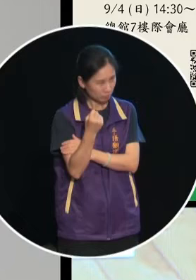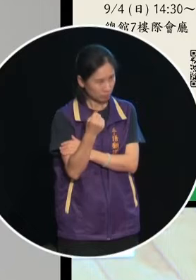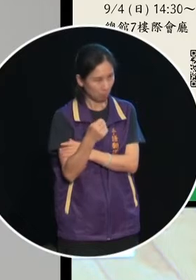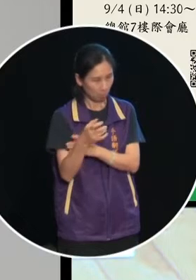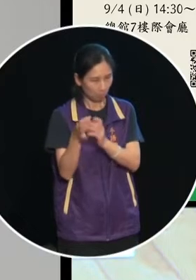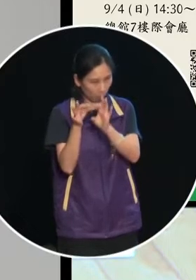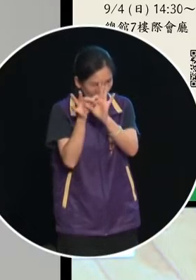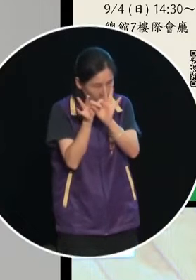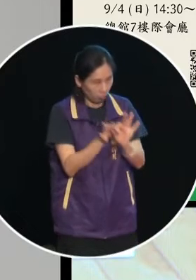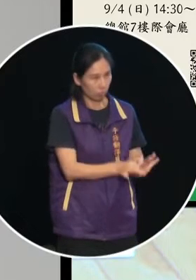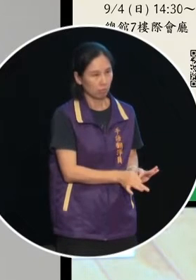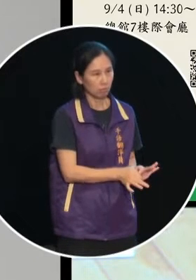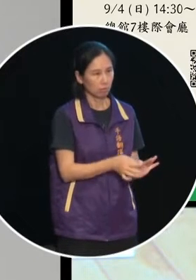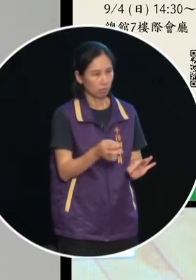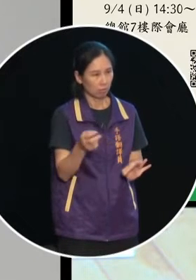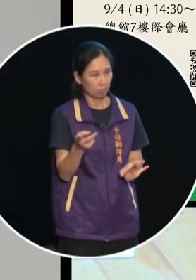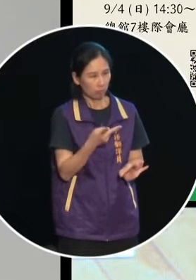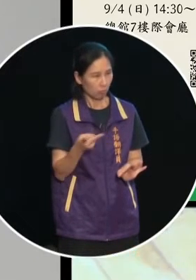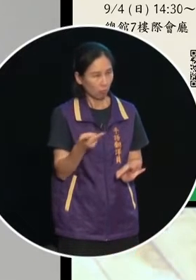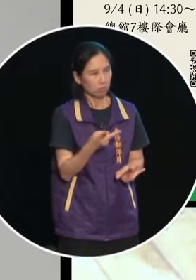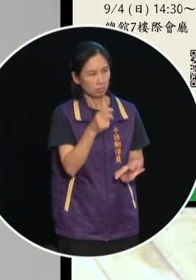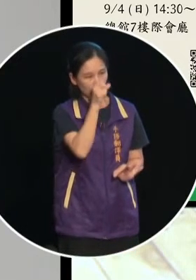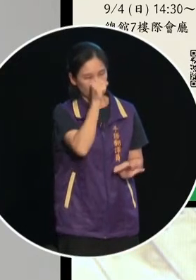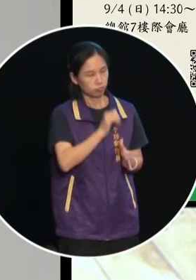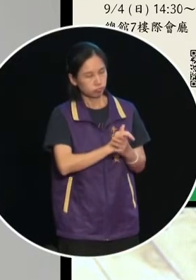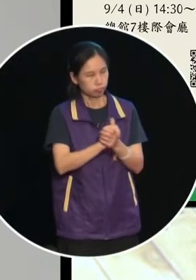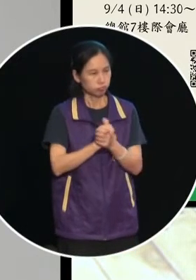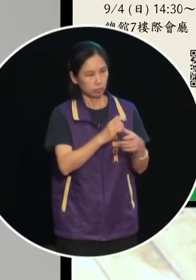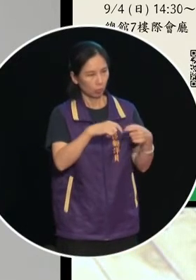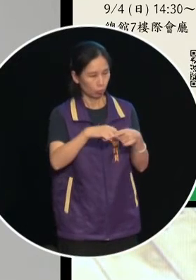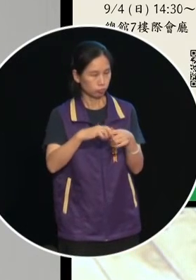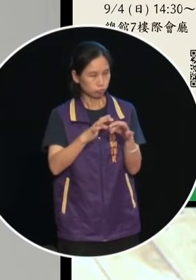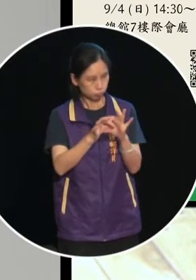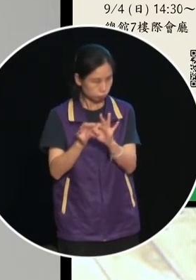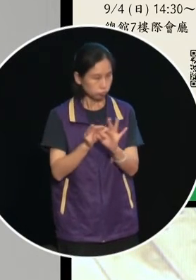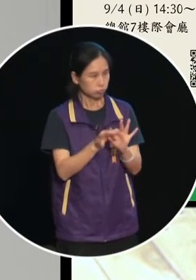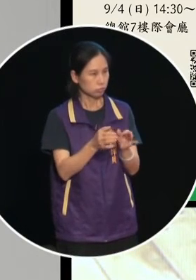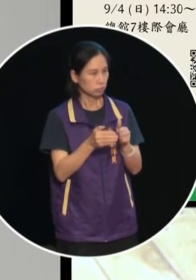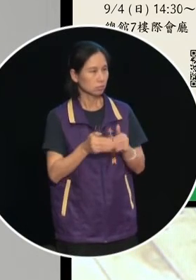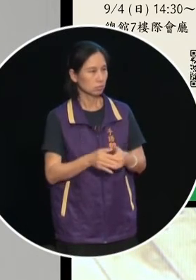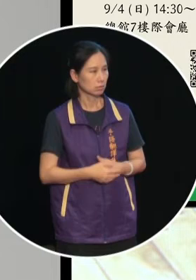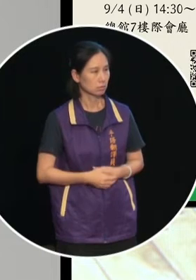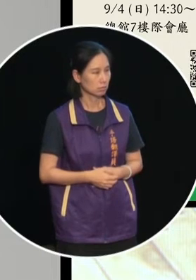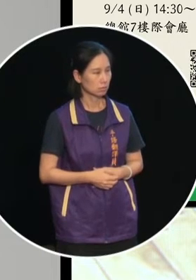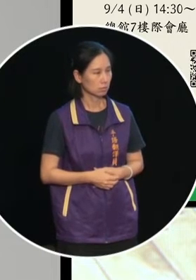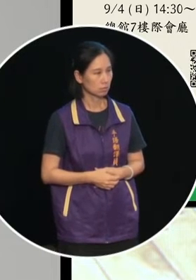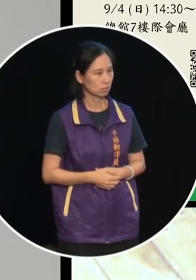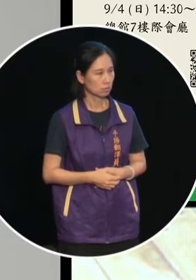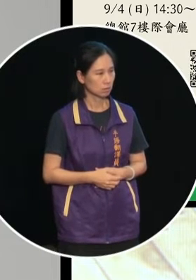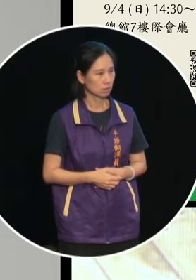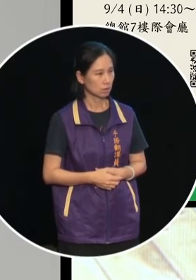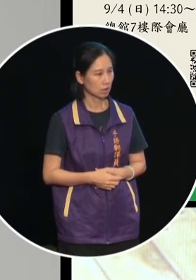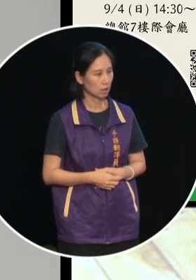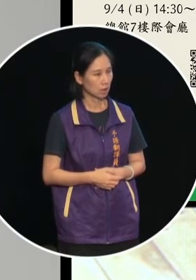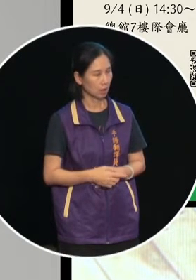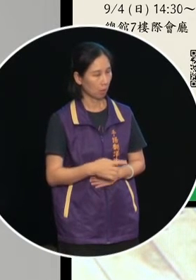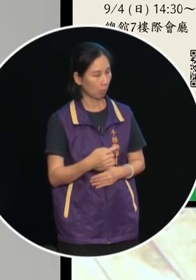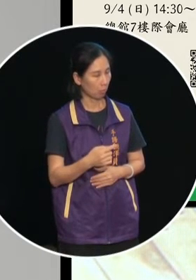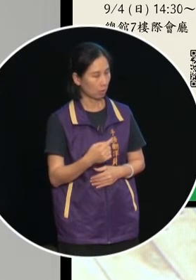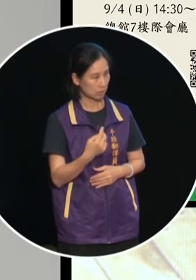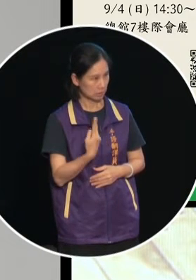个双方民意的良好的一个情况。那我介绍各位那个台湾有代表性的台湾软实